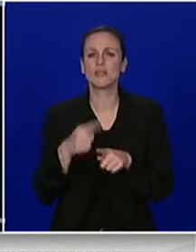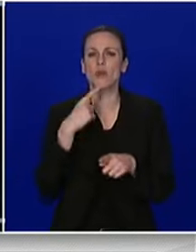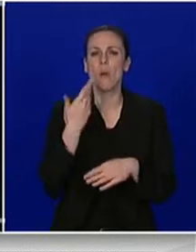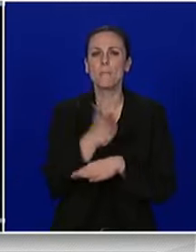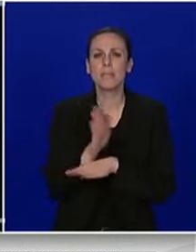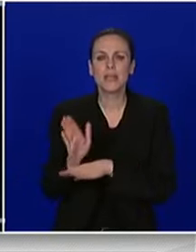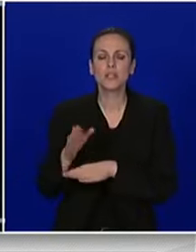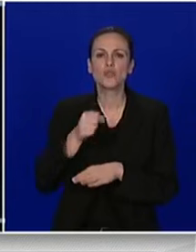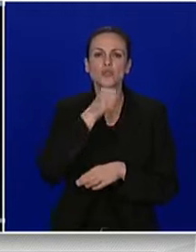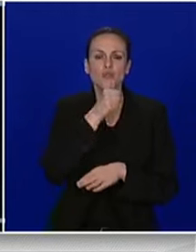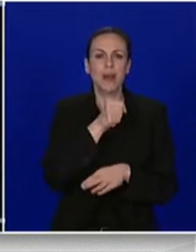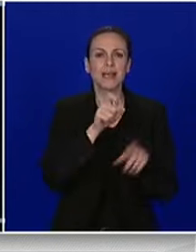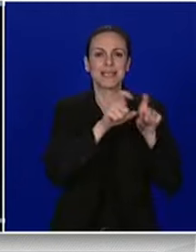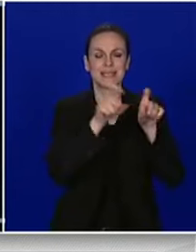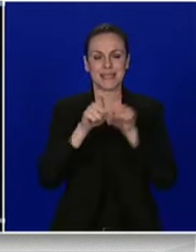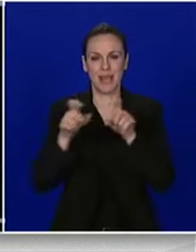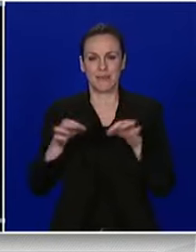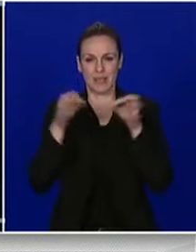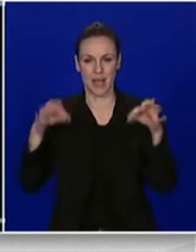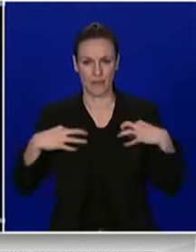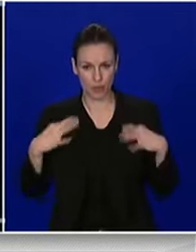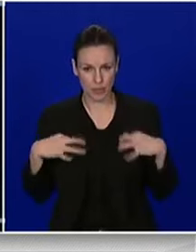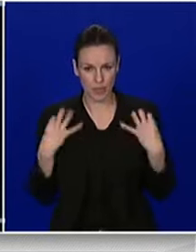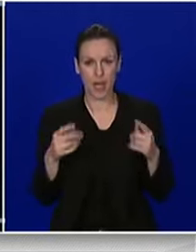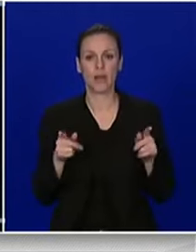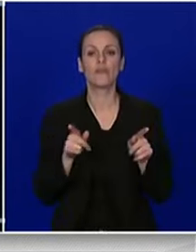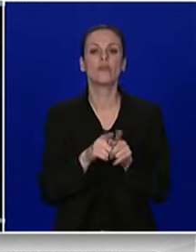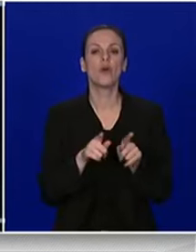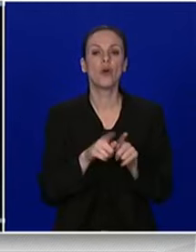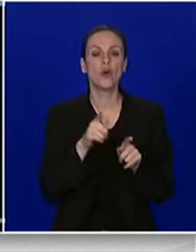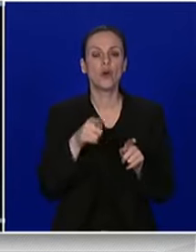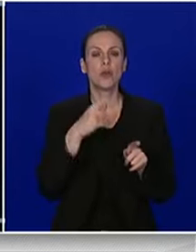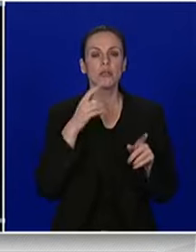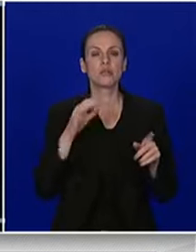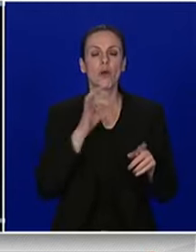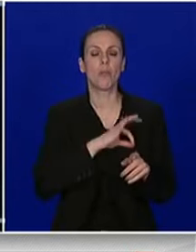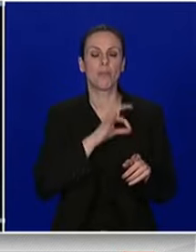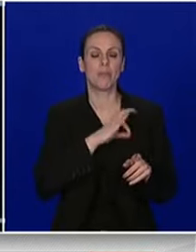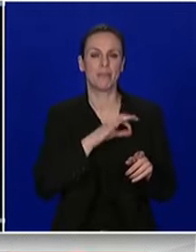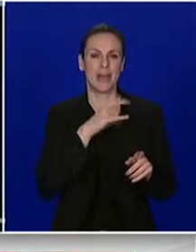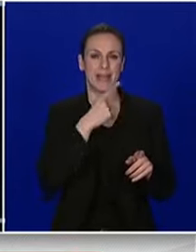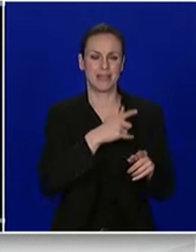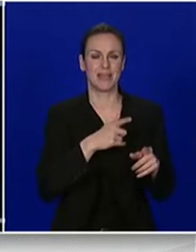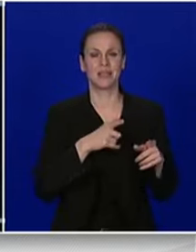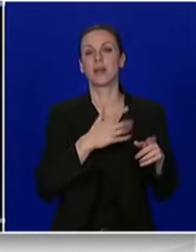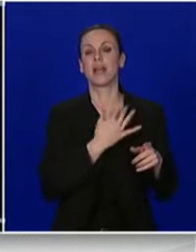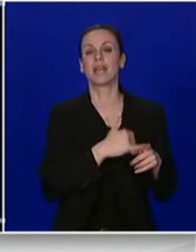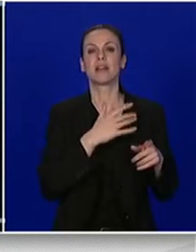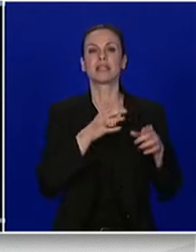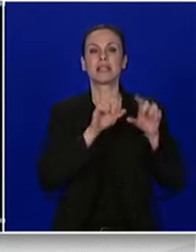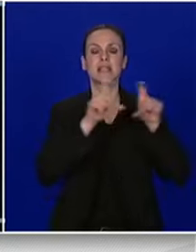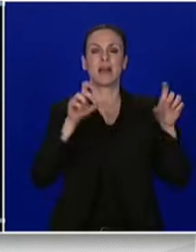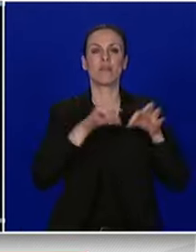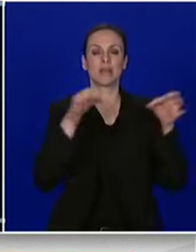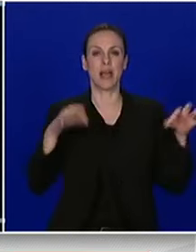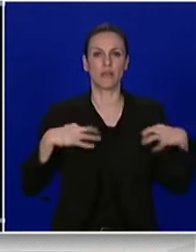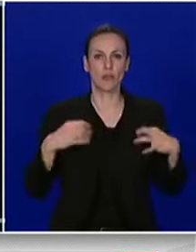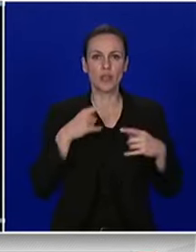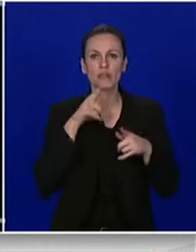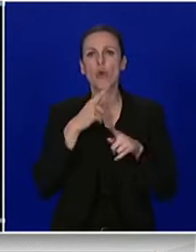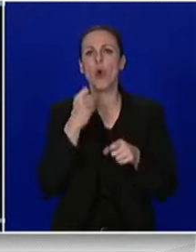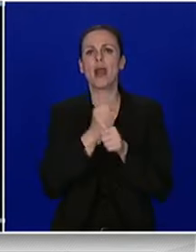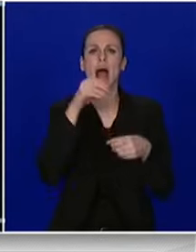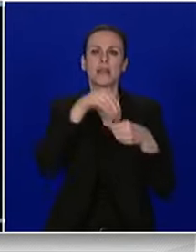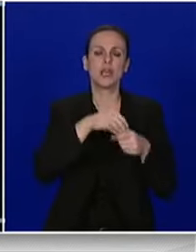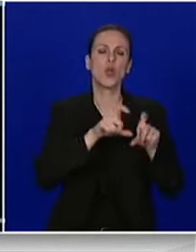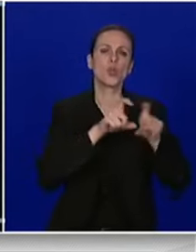predstavnicima Županijskih zavoda za javno zdravstvo, kao i predstavnicima Hrvatskog zavoda za javno zdravstvo, nadalje svim djelatnicima domova zdravlja